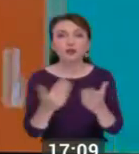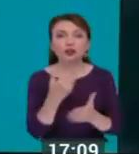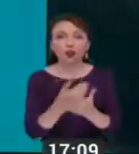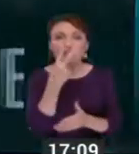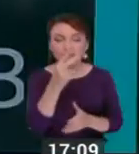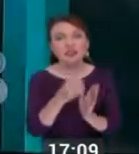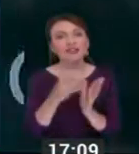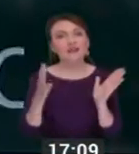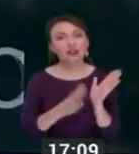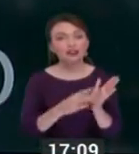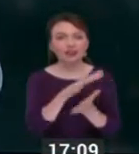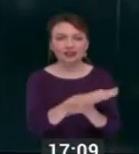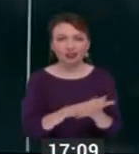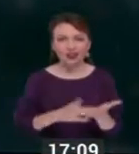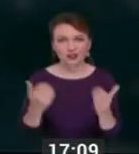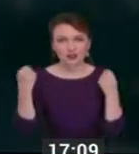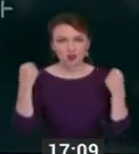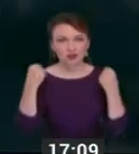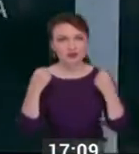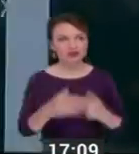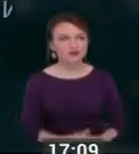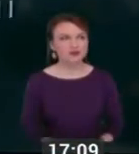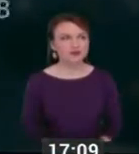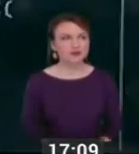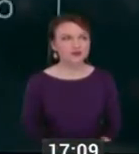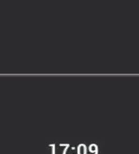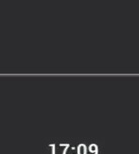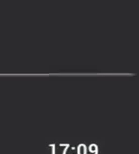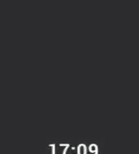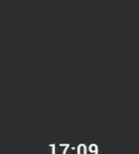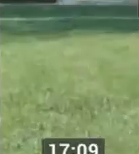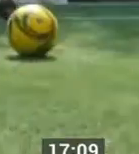о 19:00. Далі Руслан Свірін. Не перемикайте. До зустрічі.